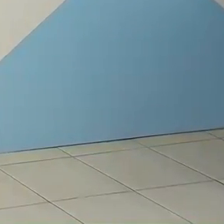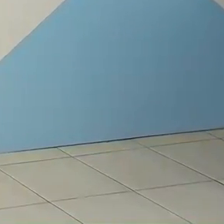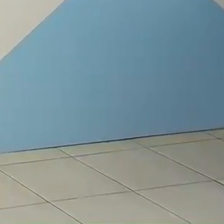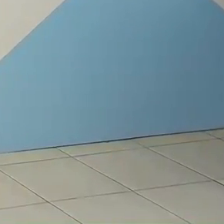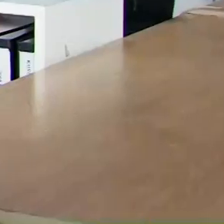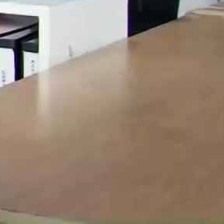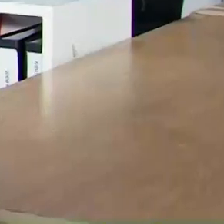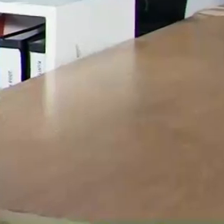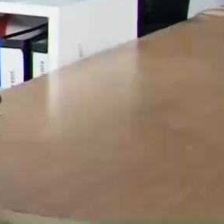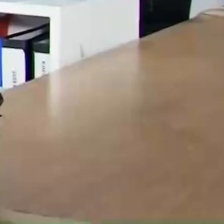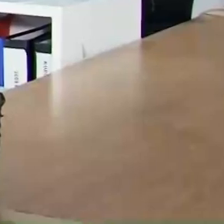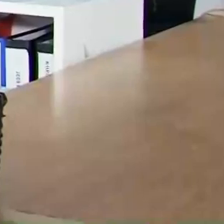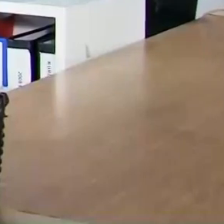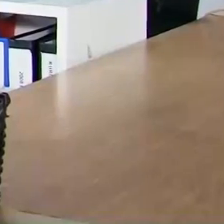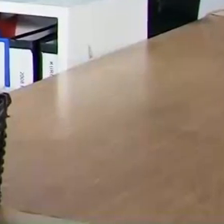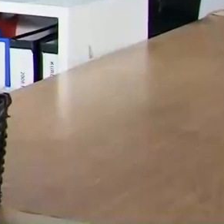Buyur Tuğba'cığım.